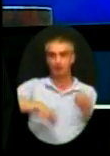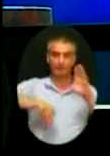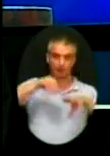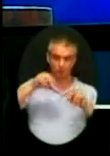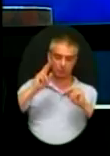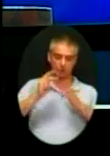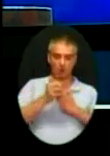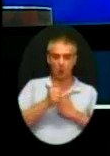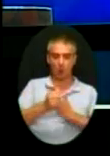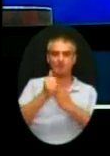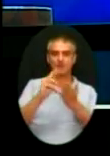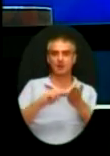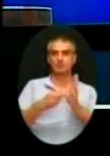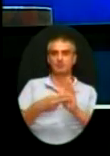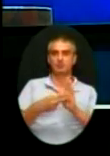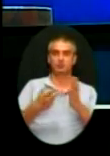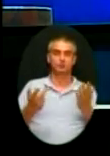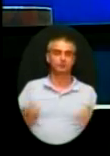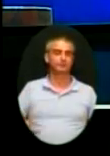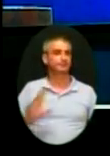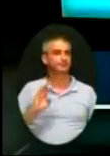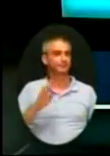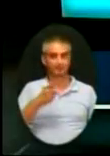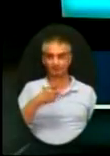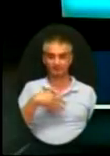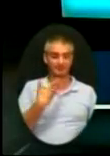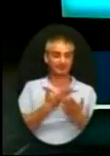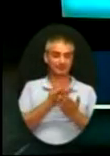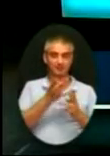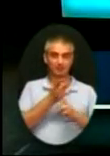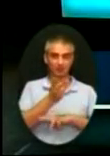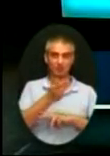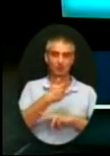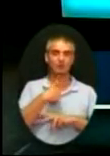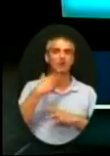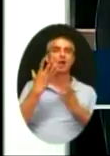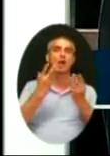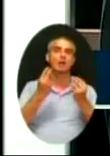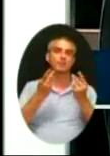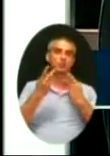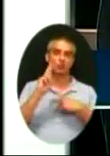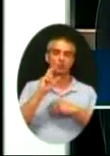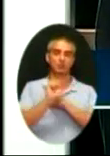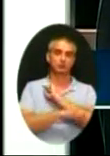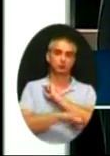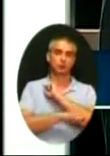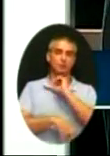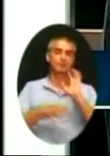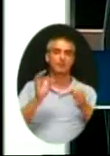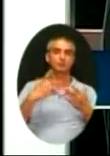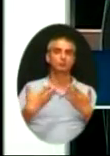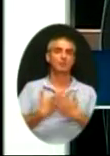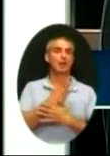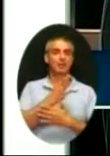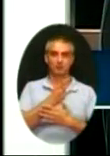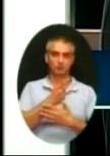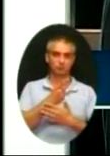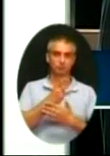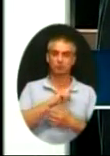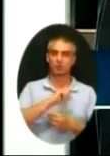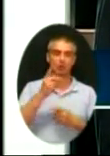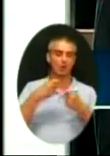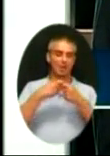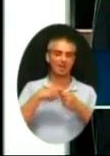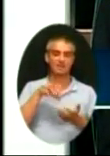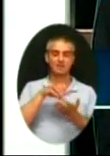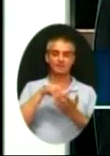בבחירות מסוגל להוביל מדיניות או לא. אם ההצעה הזאת תעבור, הולכים להיות הרבה יותר סטודנטים למשפטים חדשים, בעצם כל